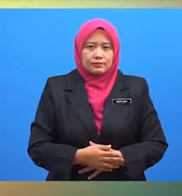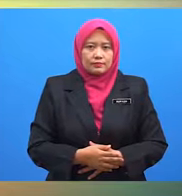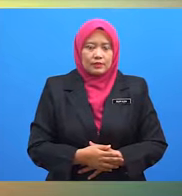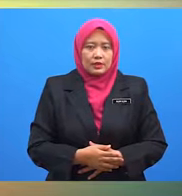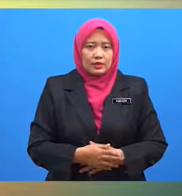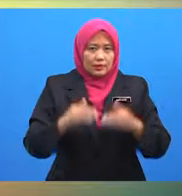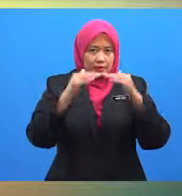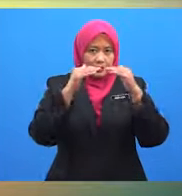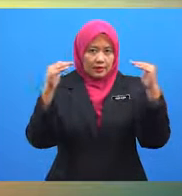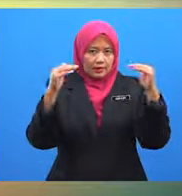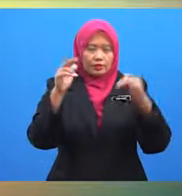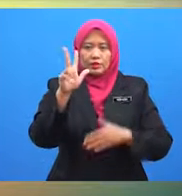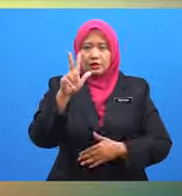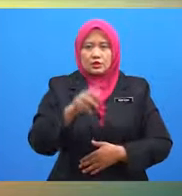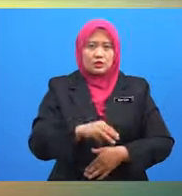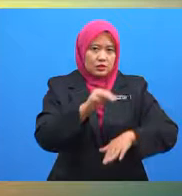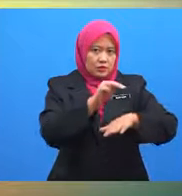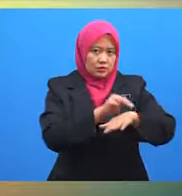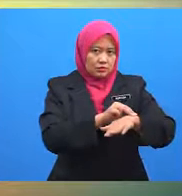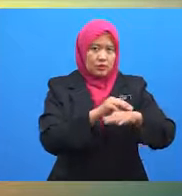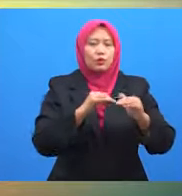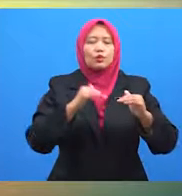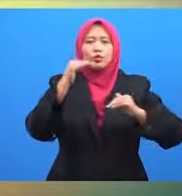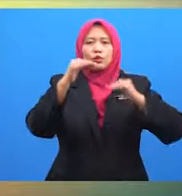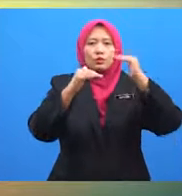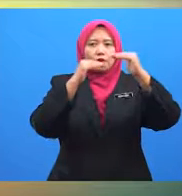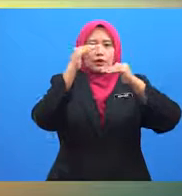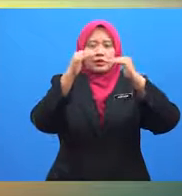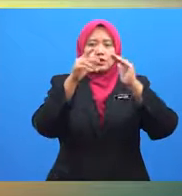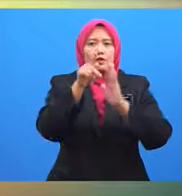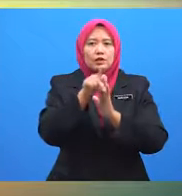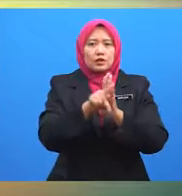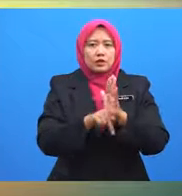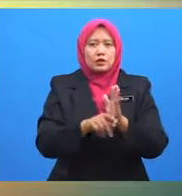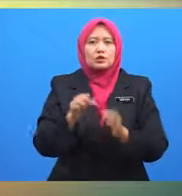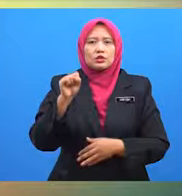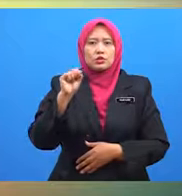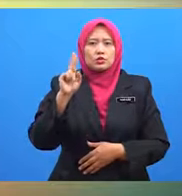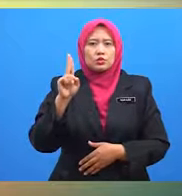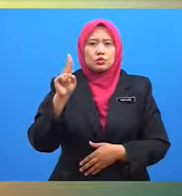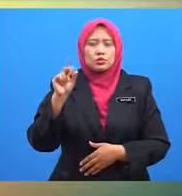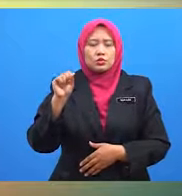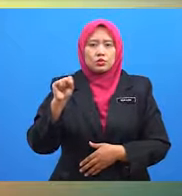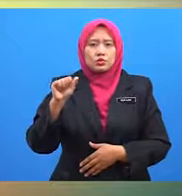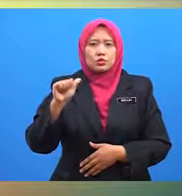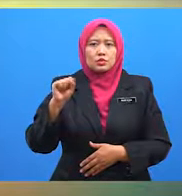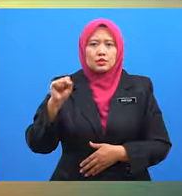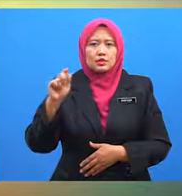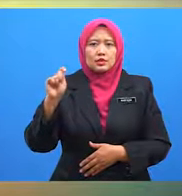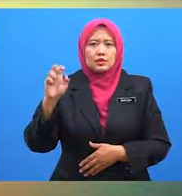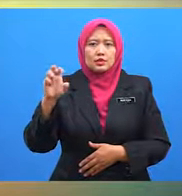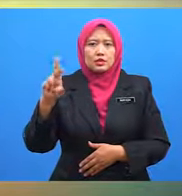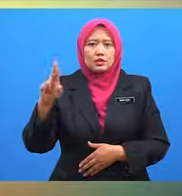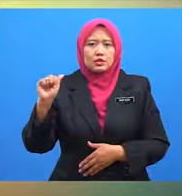ketiga, zaman untuk membangunkan kesusastraan Melayu di Johor semula bagi